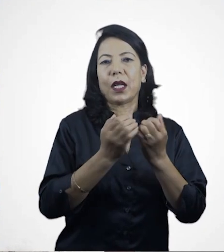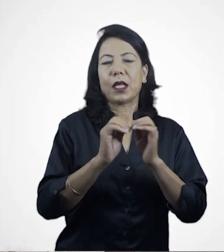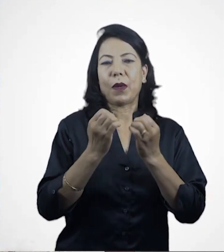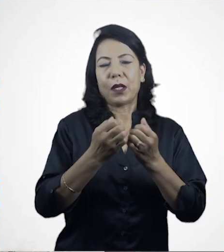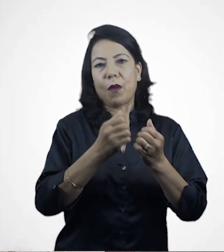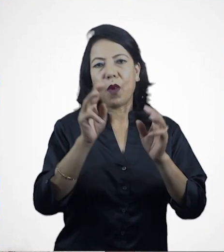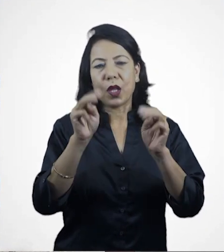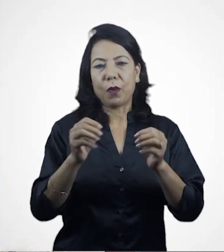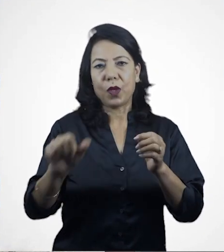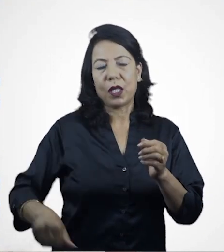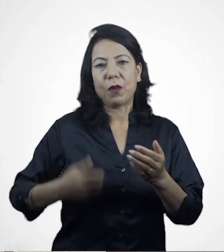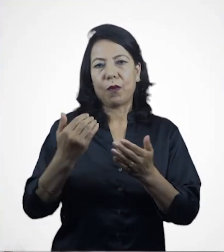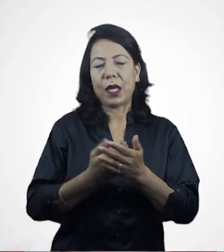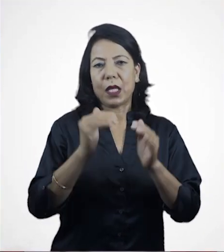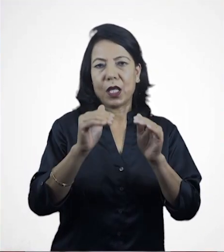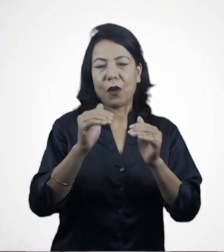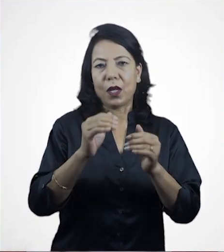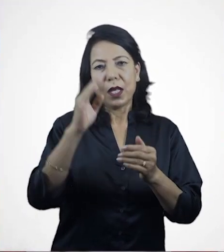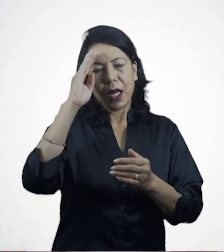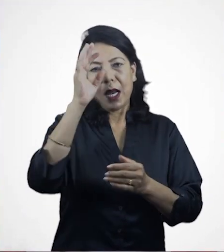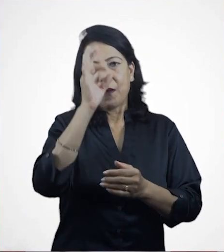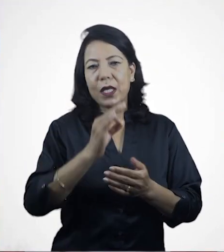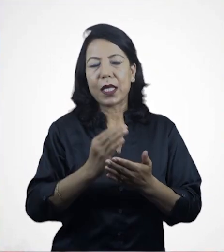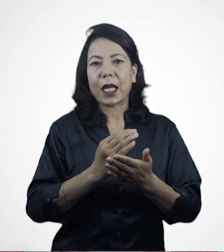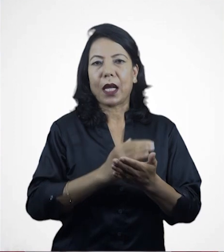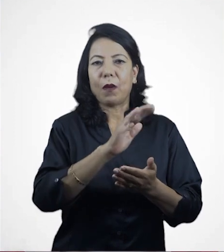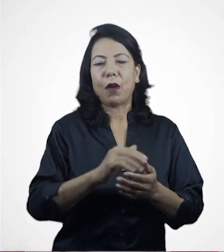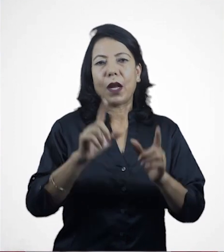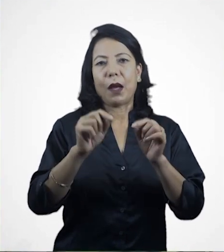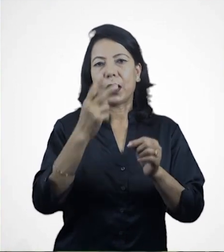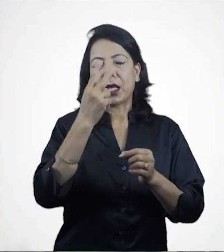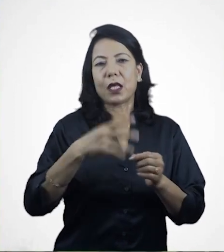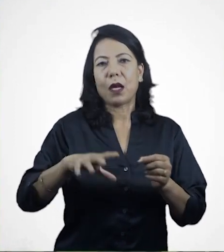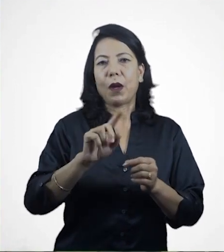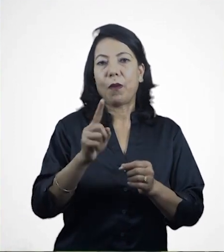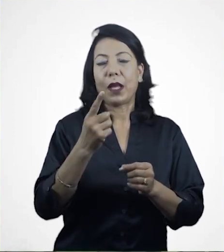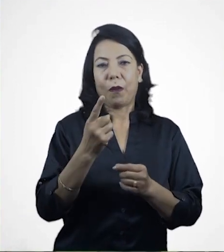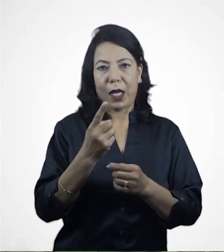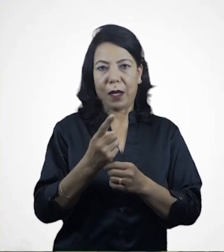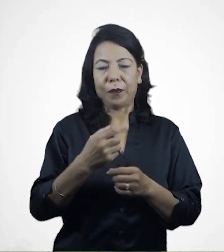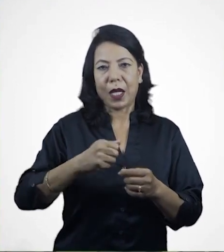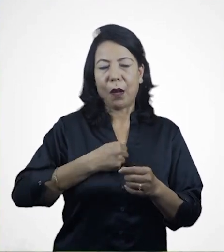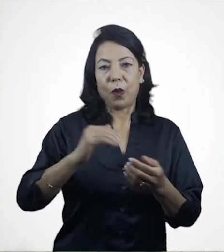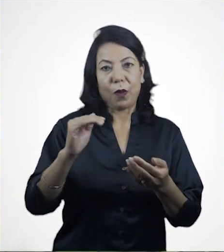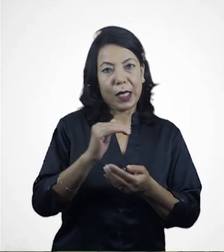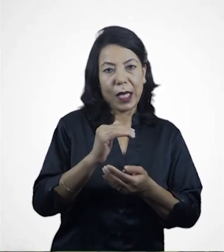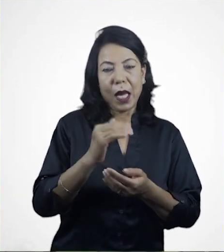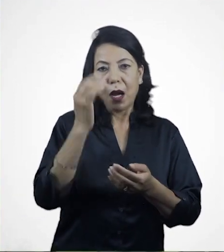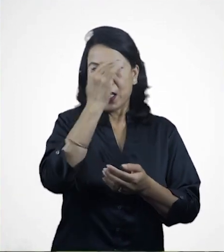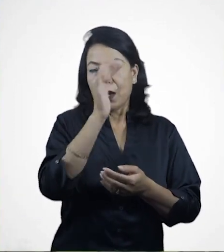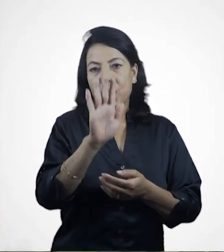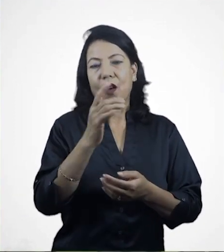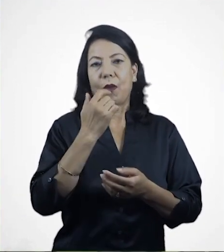और थफुन जीवने आपन गराउना सरकारले विशेश कारिक्रम अरु लेऊना जरुरी देखिन छुआ सबय बनना पएला आपनो शंतान